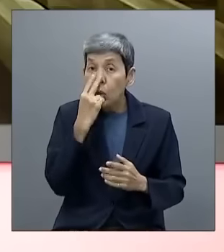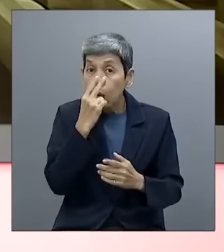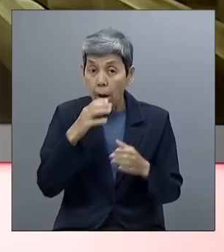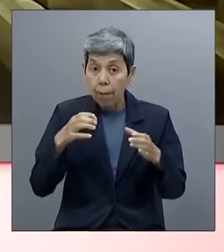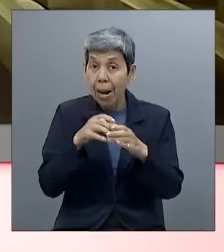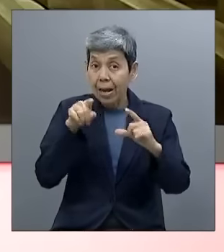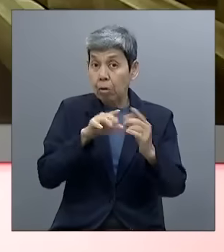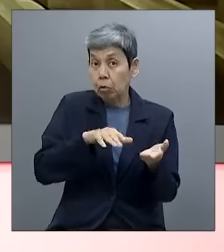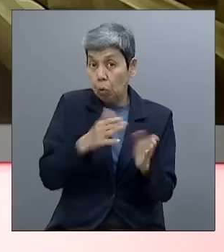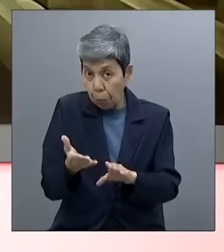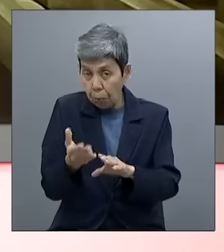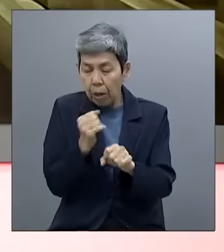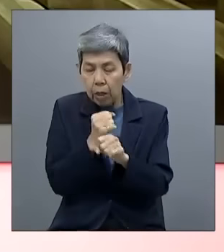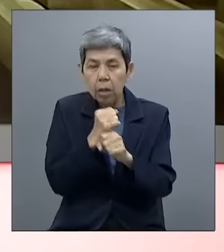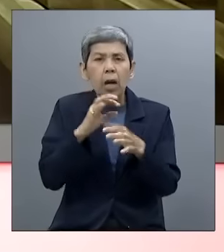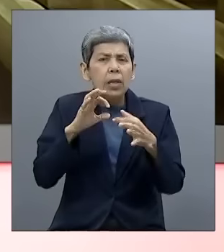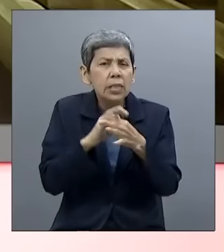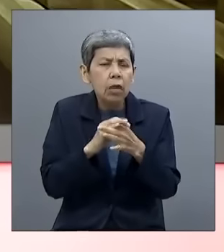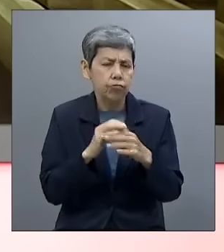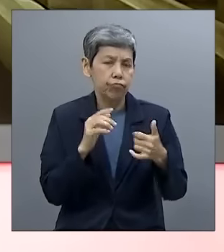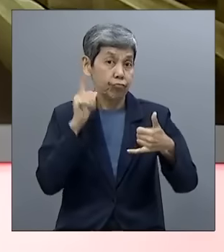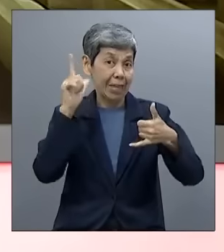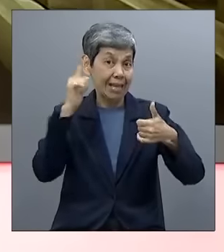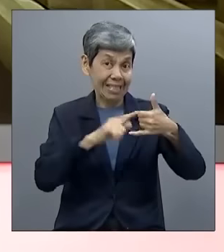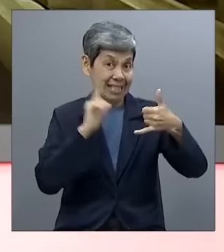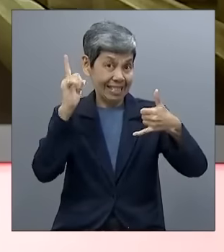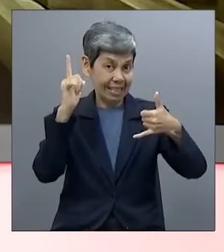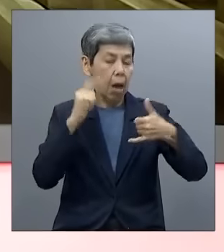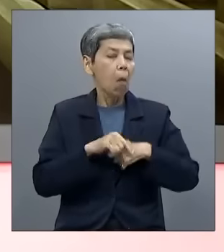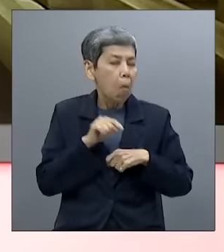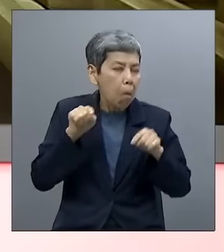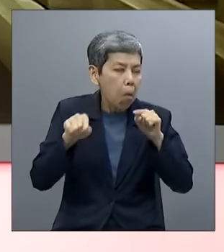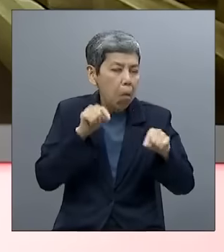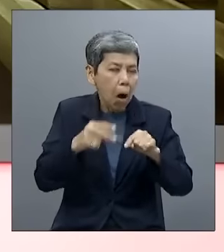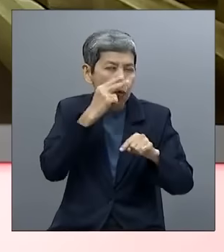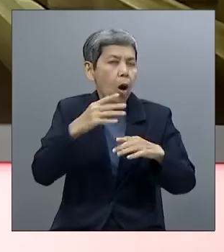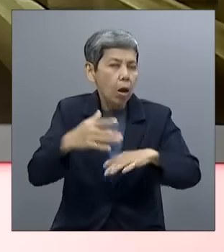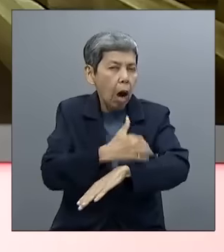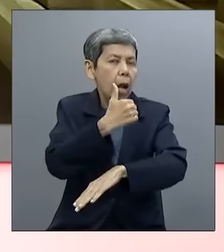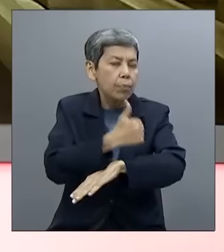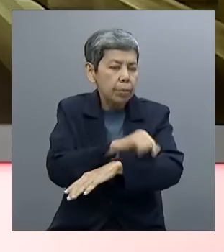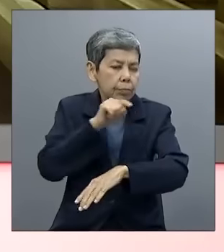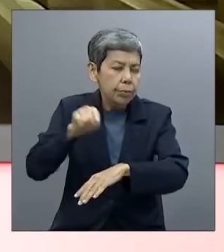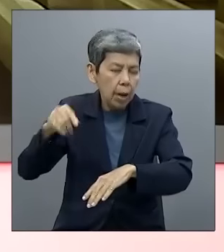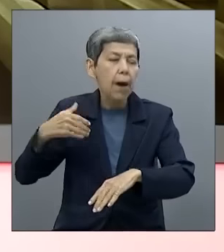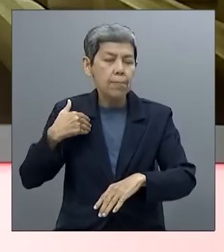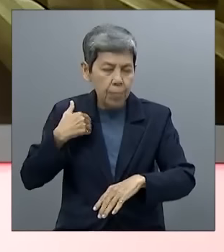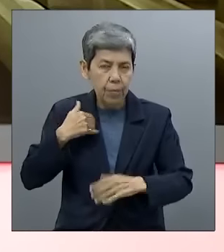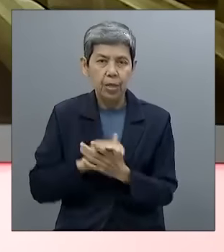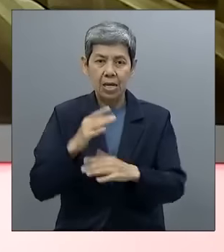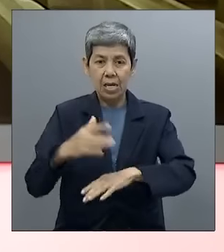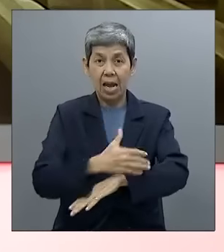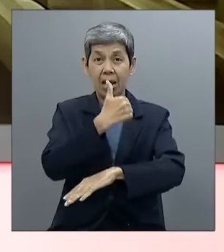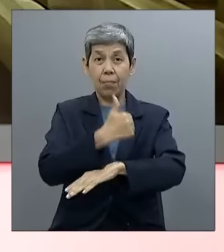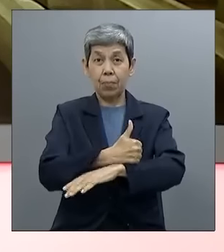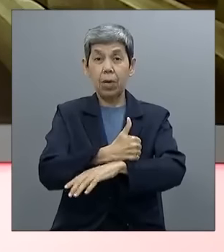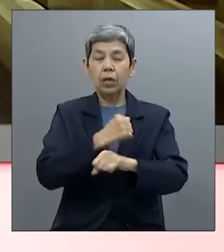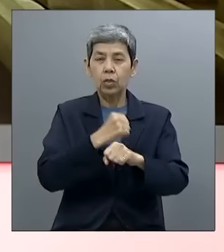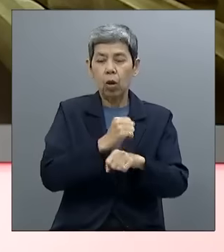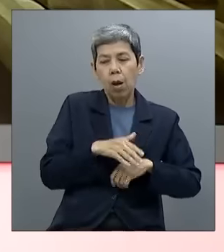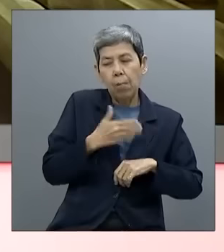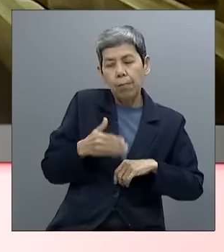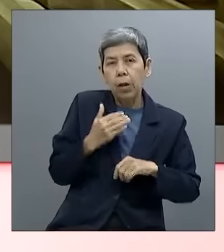าวไกลและการขยับตัวของนายทักษิณก็เป็นสัญญาณต่อเนื่องทางการเมืองร่วมกันอยู่แล้วการเมืองในแบบรุ่นสู่รุ่นของต